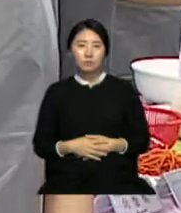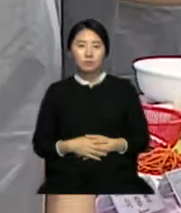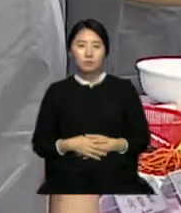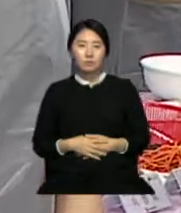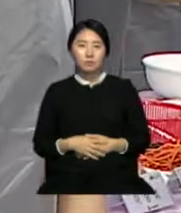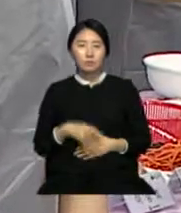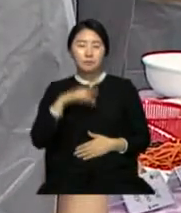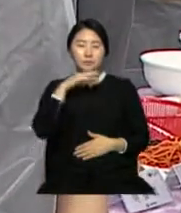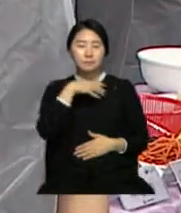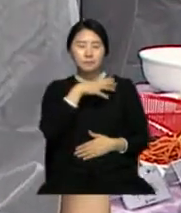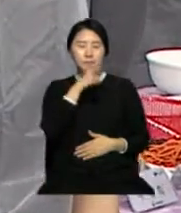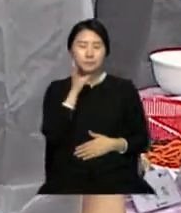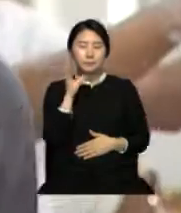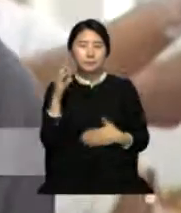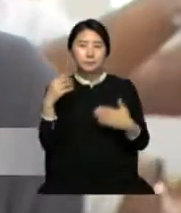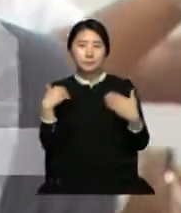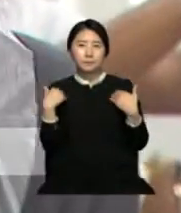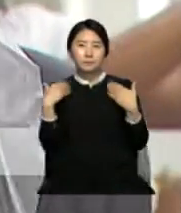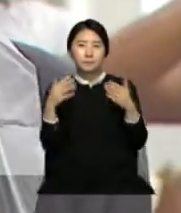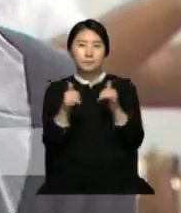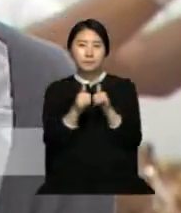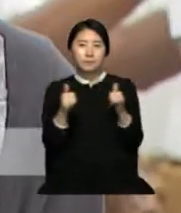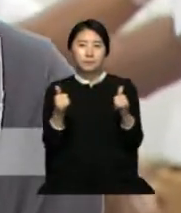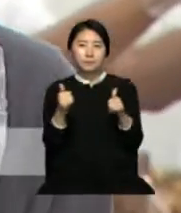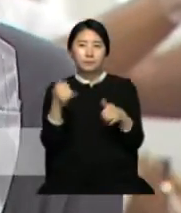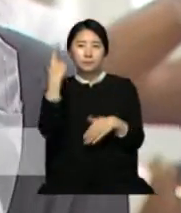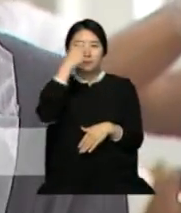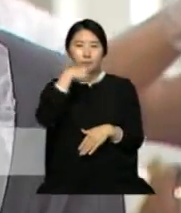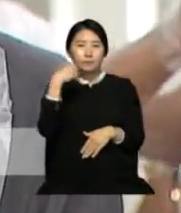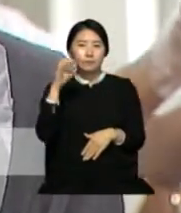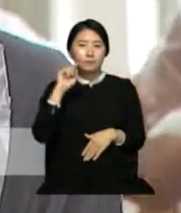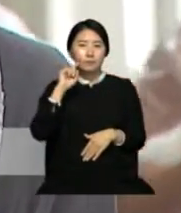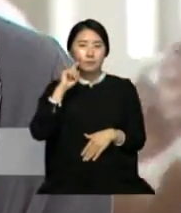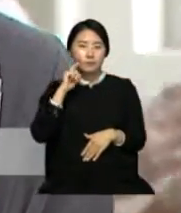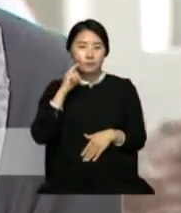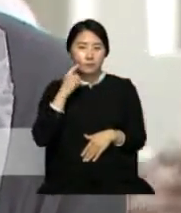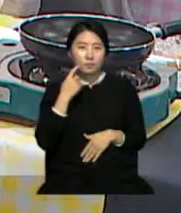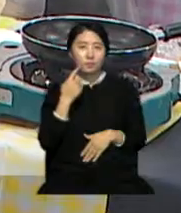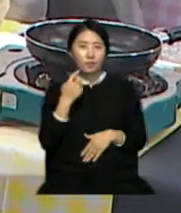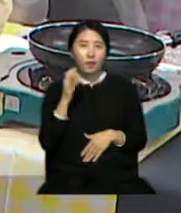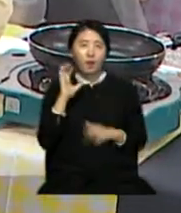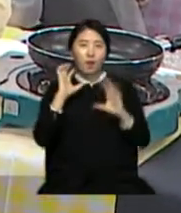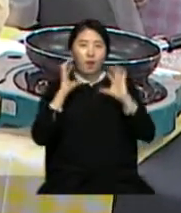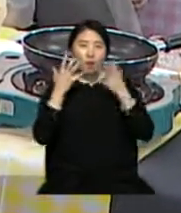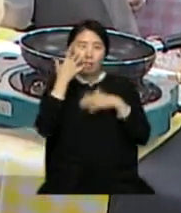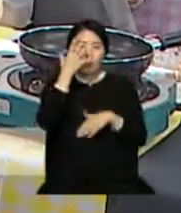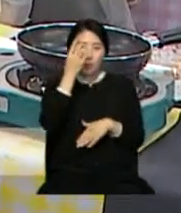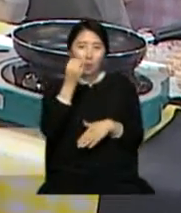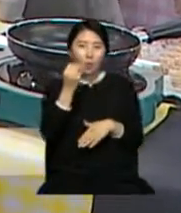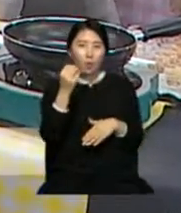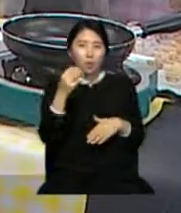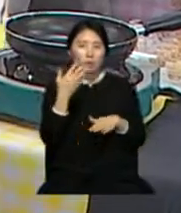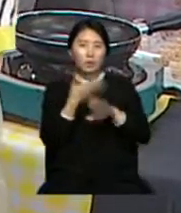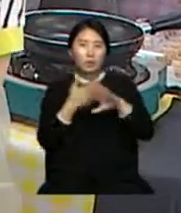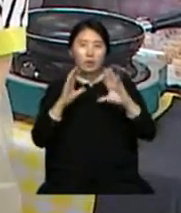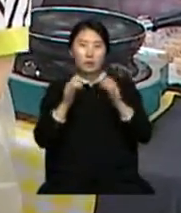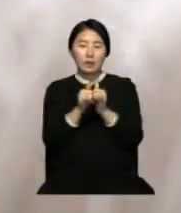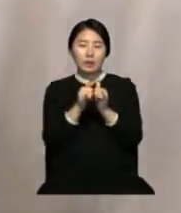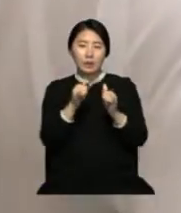연세 지긋한 어르신들과 앳돼 보인다는 표현이 맞을 정도의 외국인들이 함께 김밥 만들기에 여념이